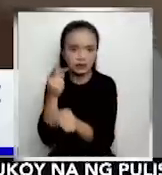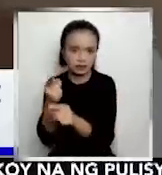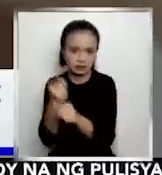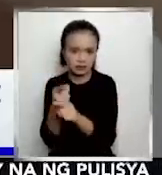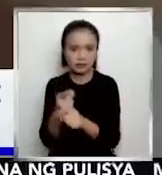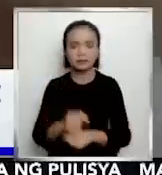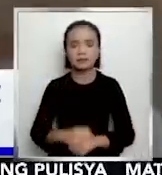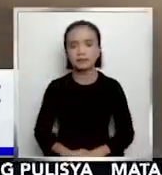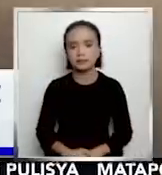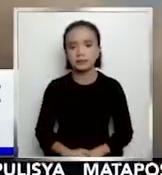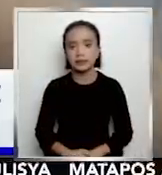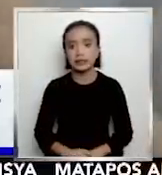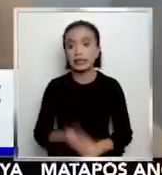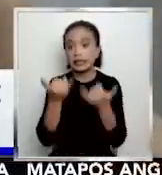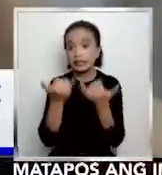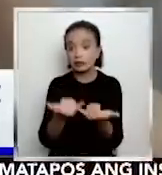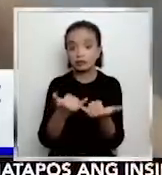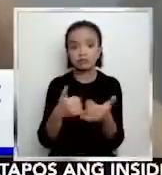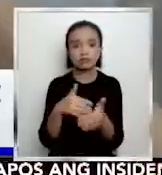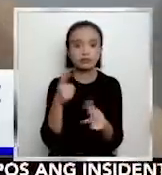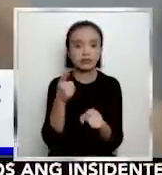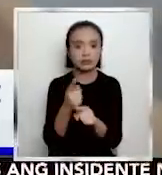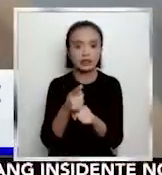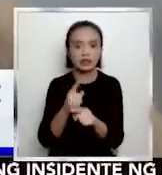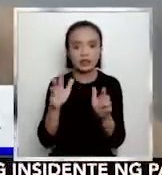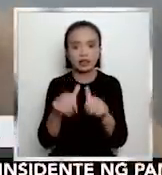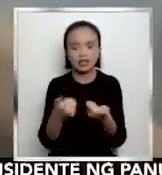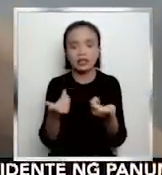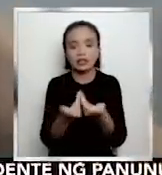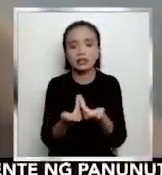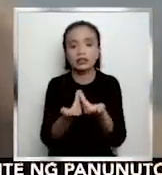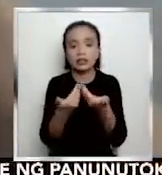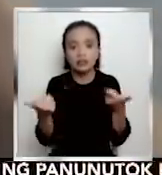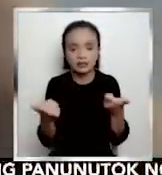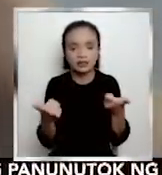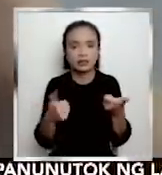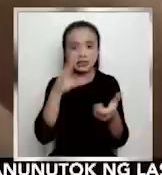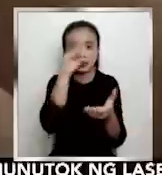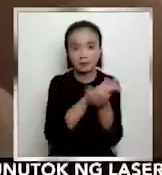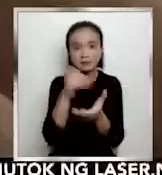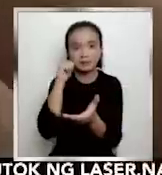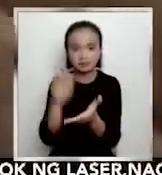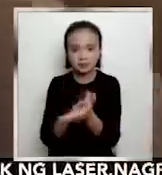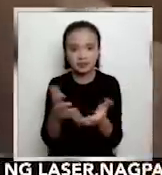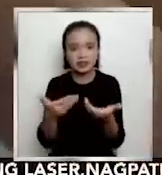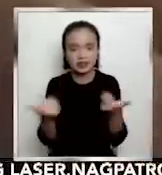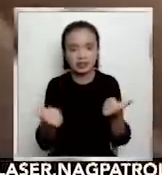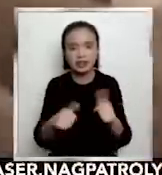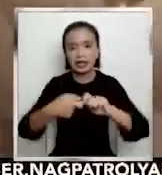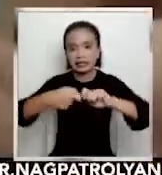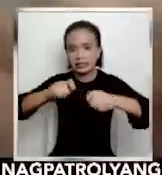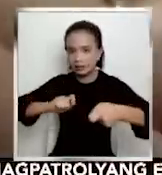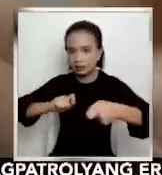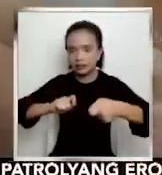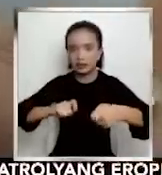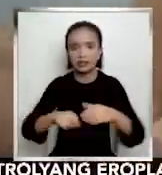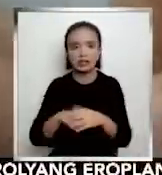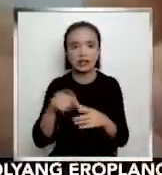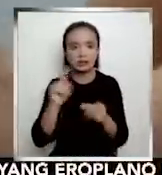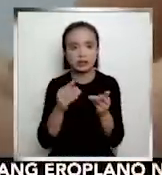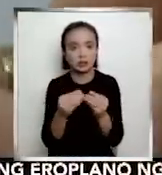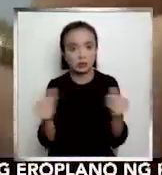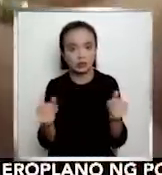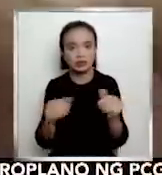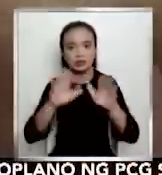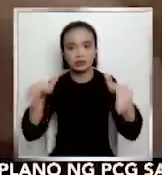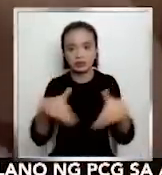ngayon, ang mga legal na paraan pa lang ng paghihiwalay ng mag-asawa ay separation, annulment, at dissolution of marriage. Sa mga